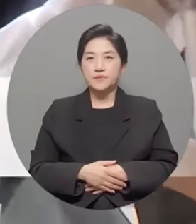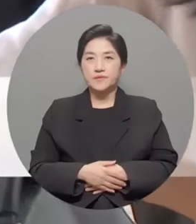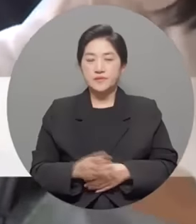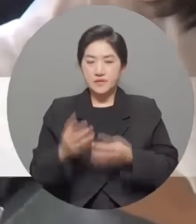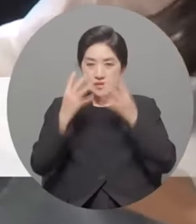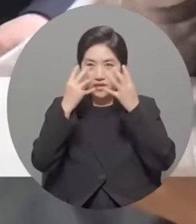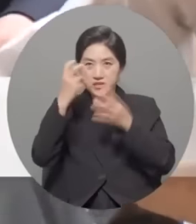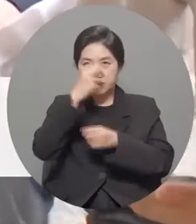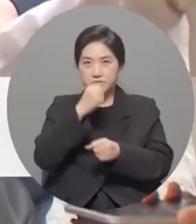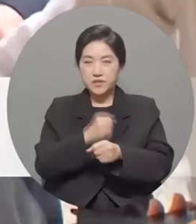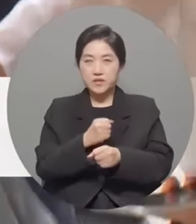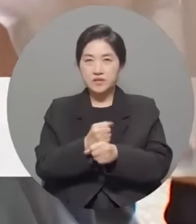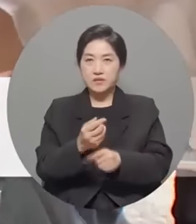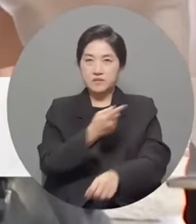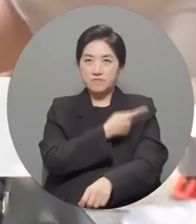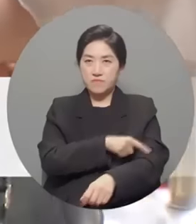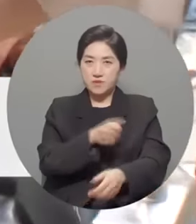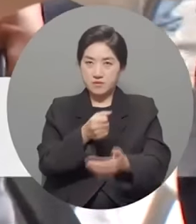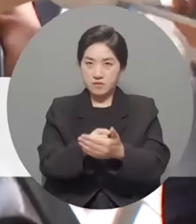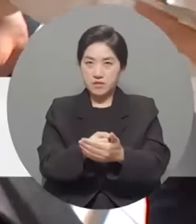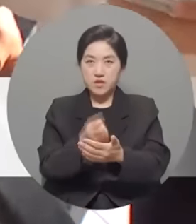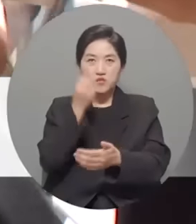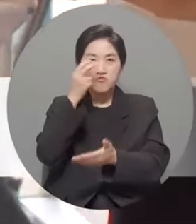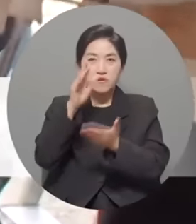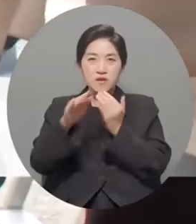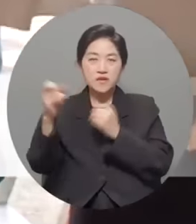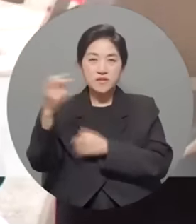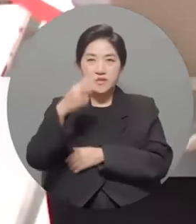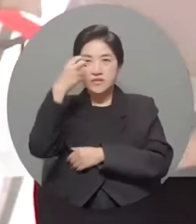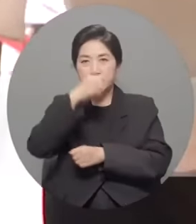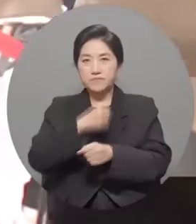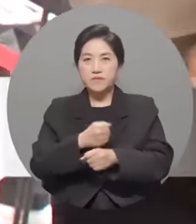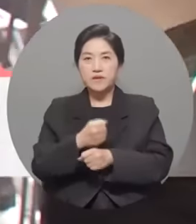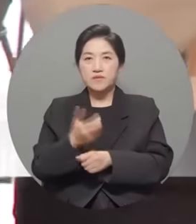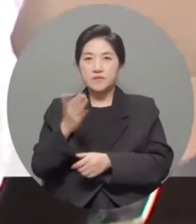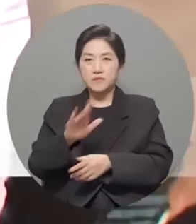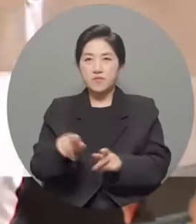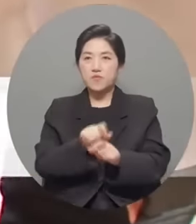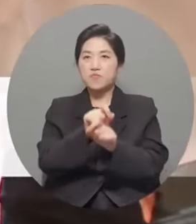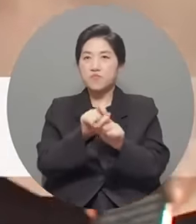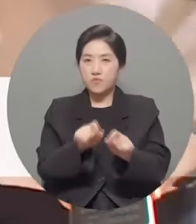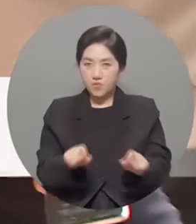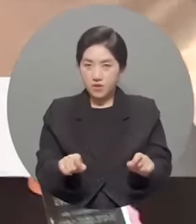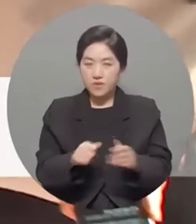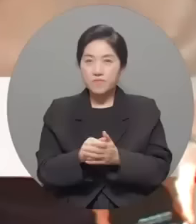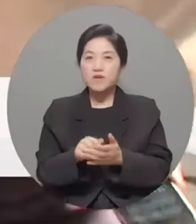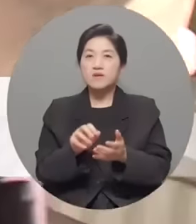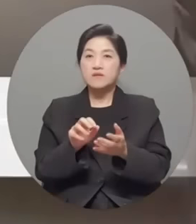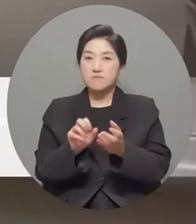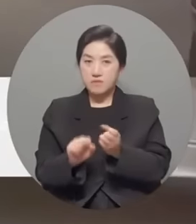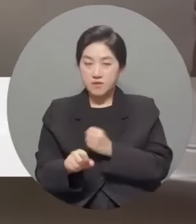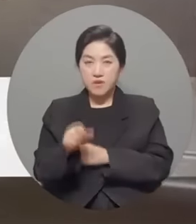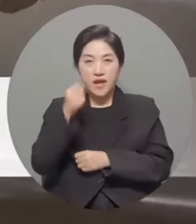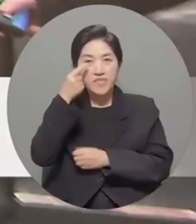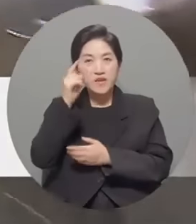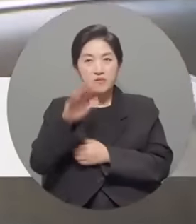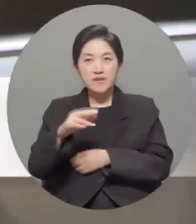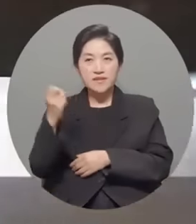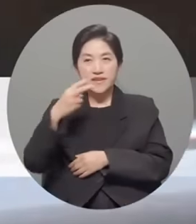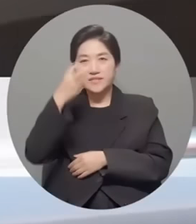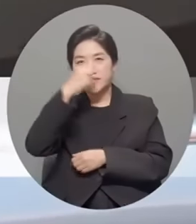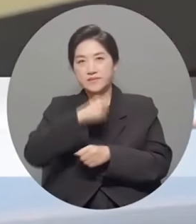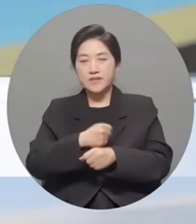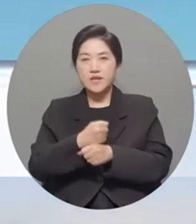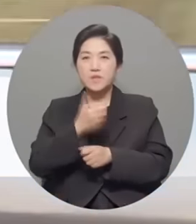가석방 심사에서 부적격 결정을 받으면 두 달 뒤에야 다시 심사 대상에 오르지만 보류 결정을 받으면 바로 다음 달에